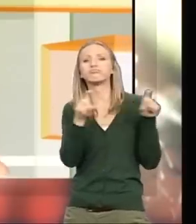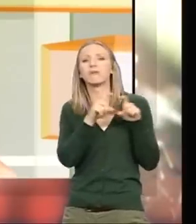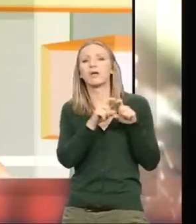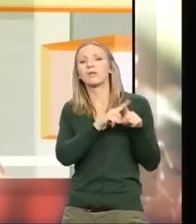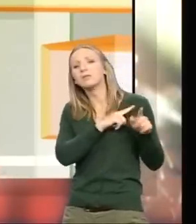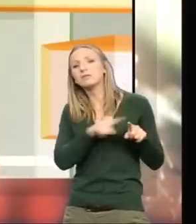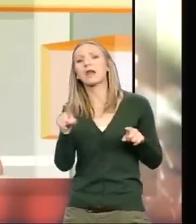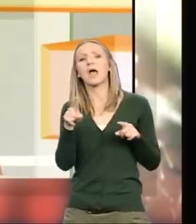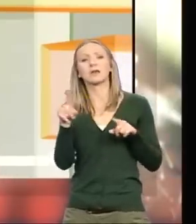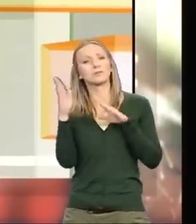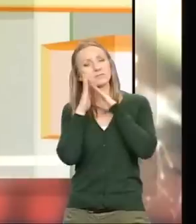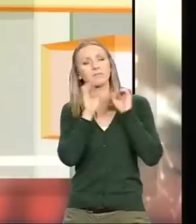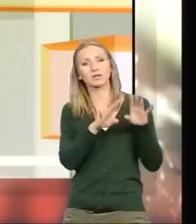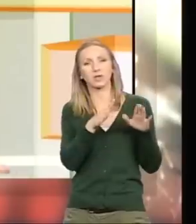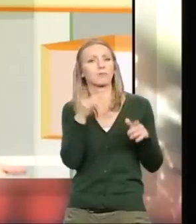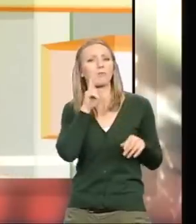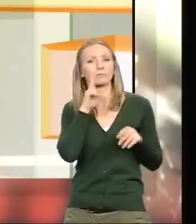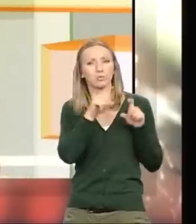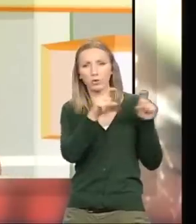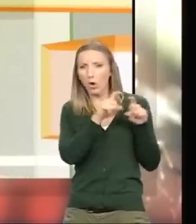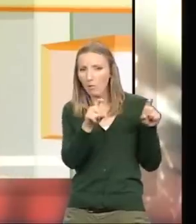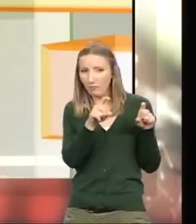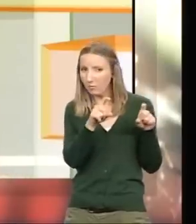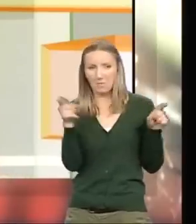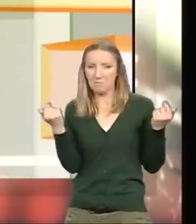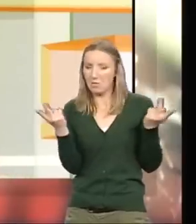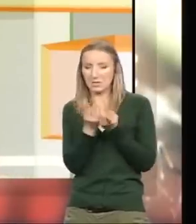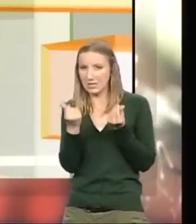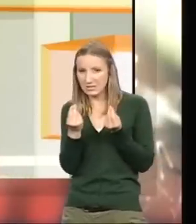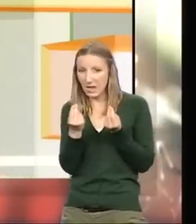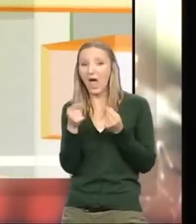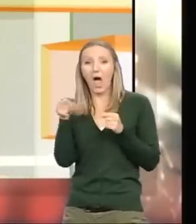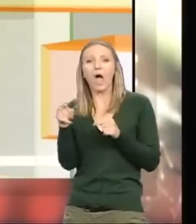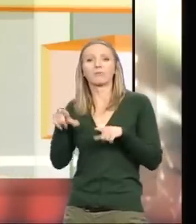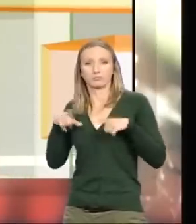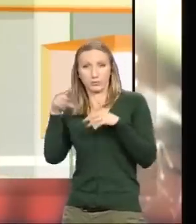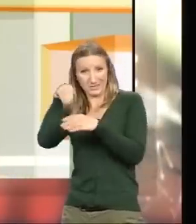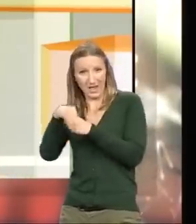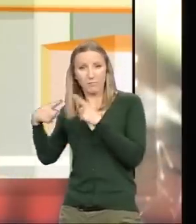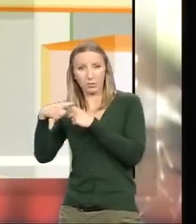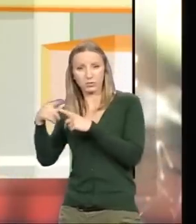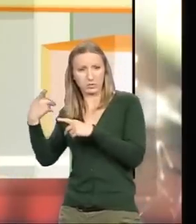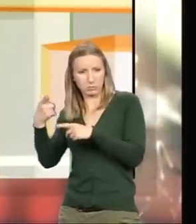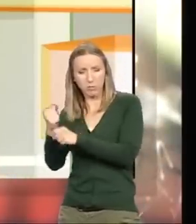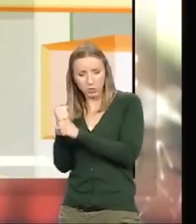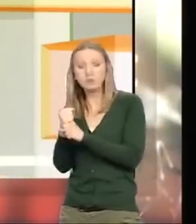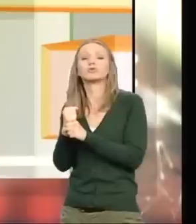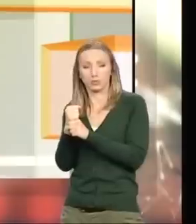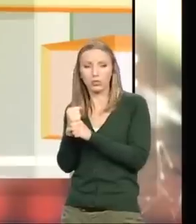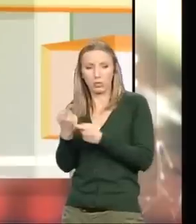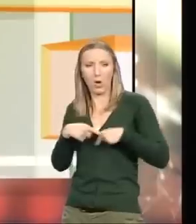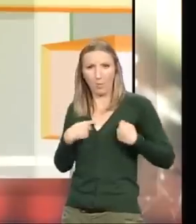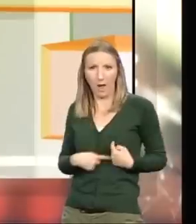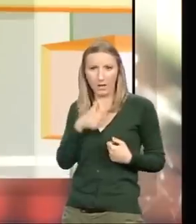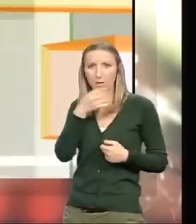trajni smeštaj na i klasičnim domovima, a nesunjivo je ovo naravno prirodnije i humanije, a s druge strane jeste skupa zato što je